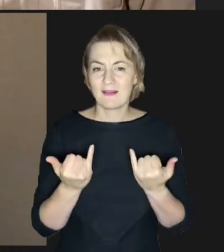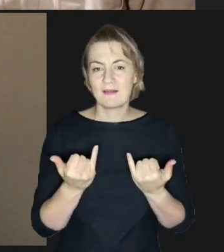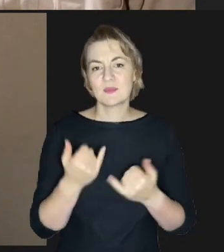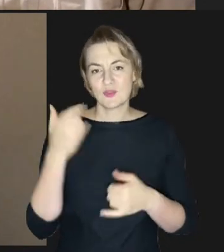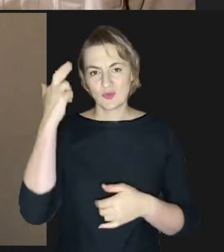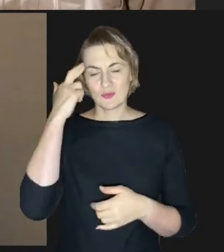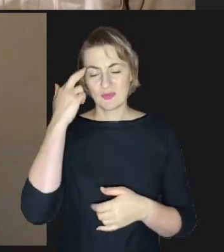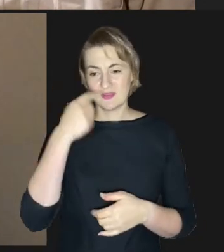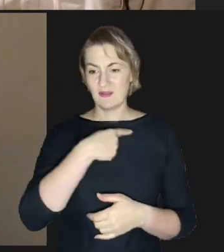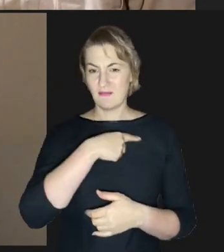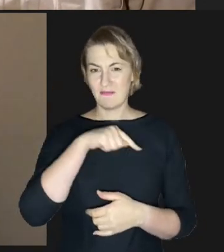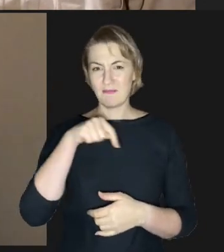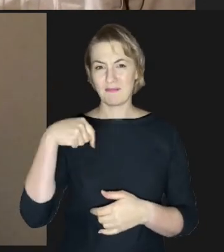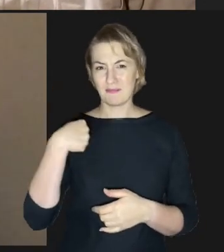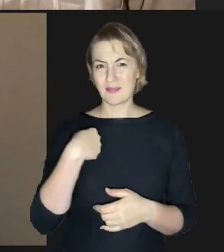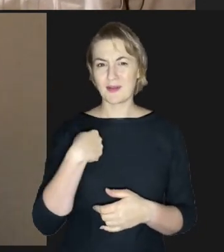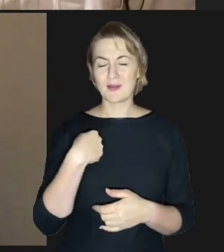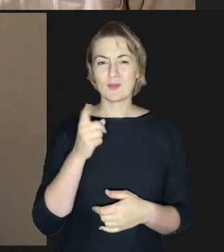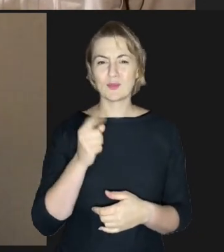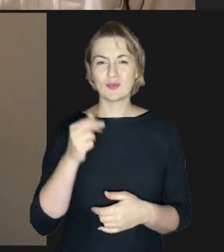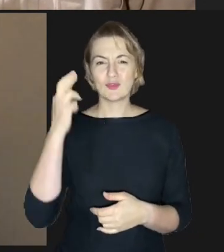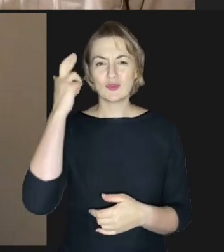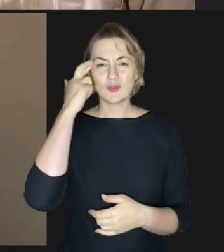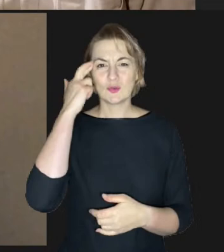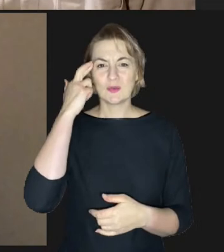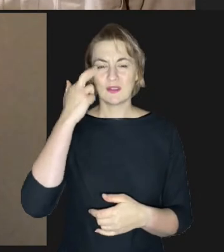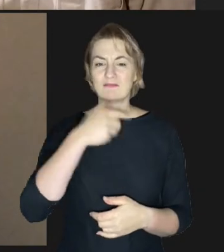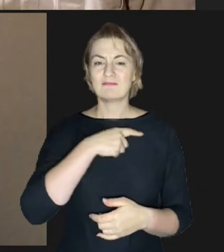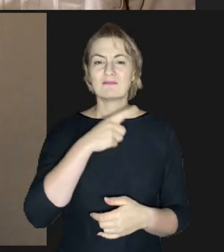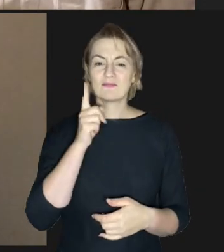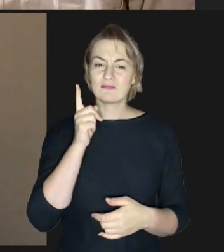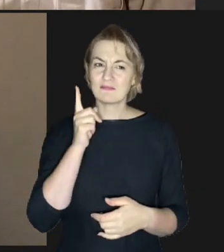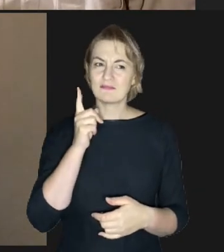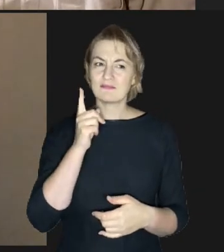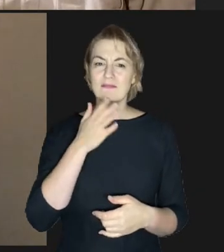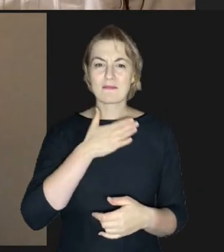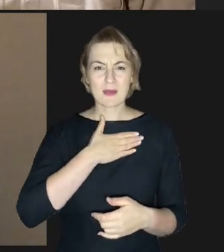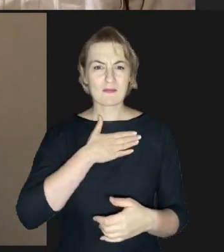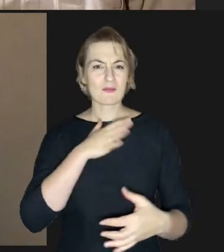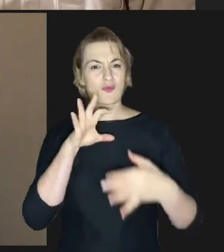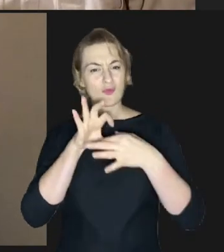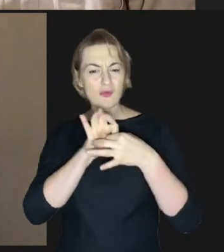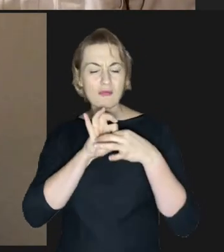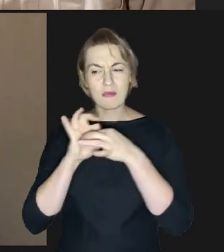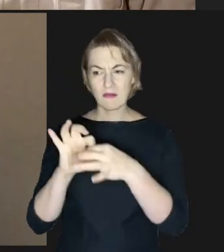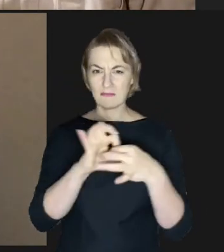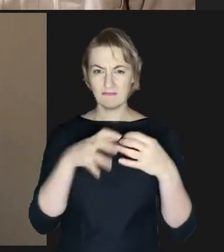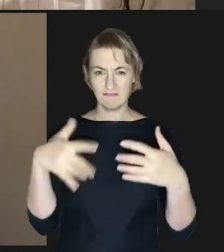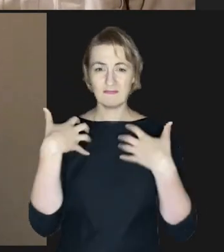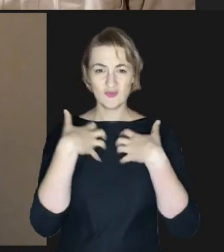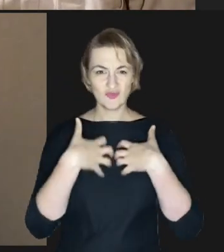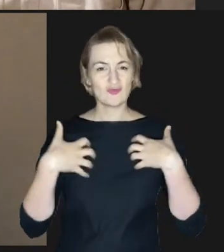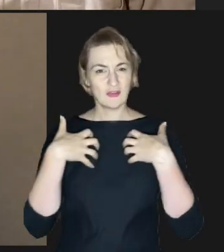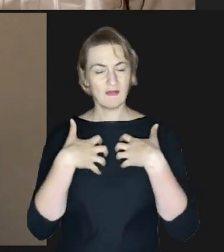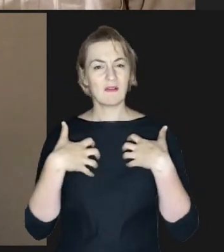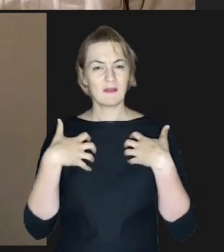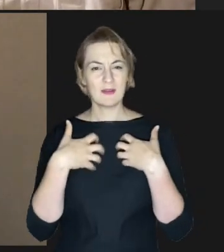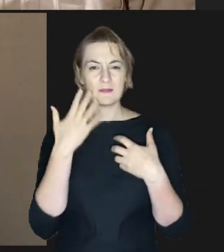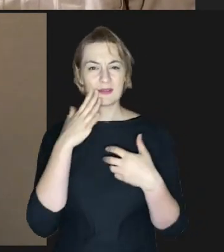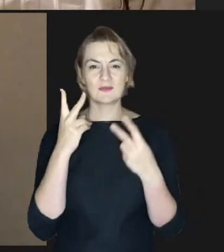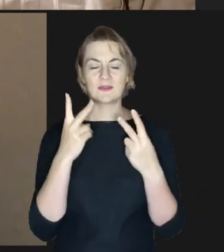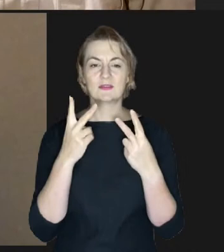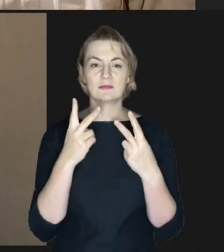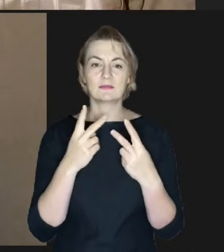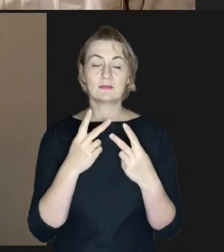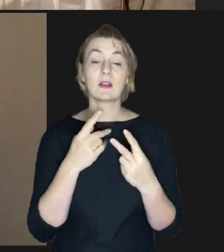istocie jesteśmy, zrozumienie siebie, relacji z otoczeniem, to wydaje się kluczowe. Jak to się zmieni, ustawimy to tak,